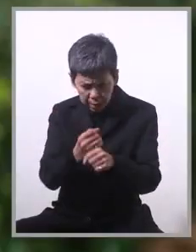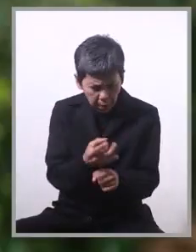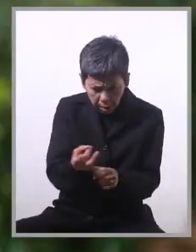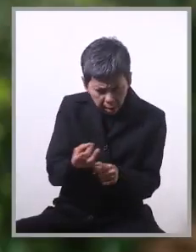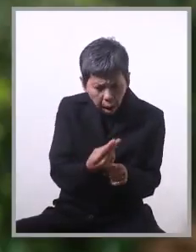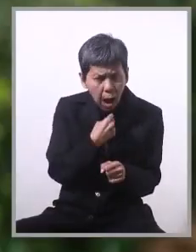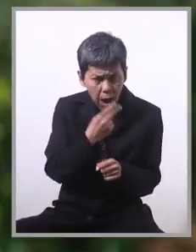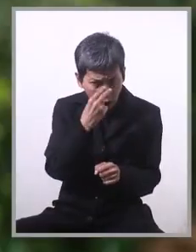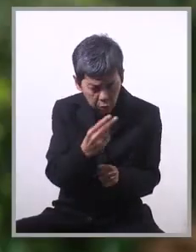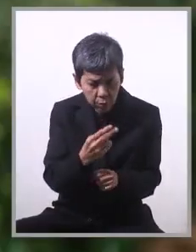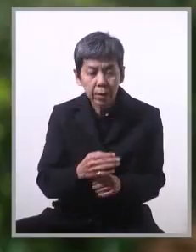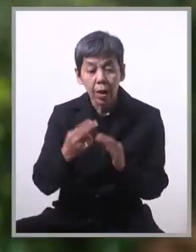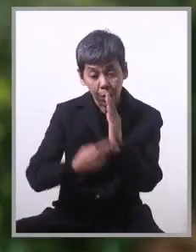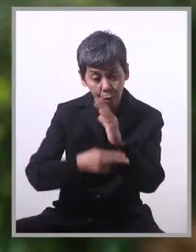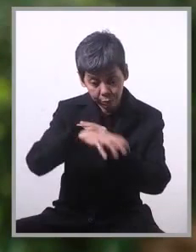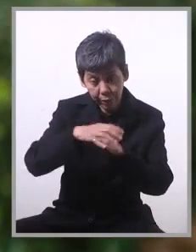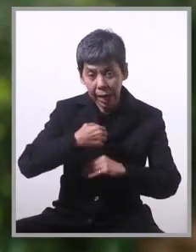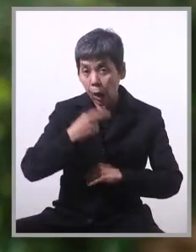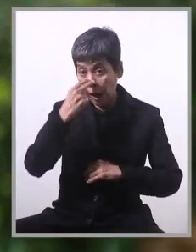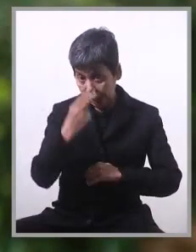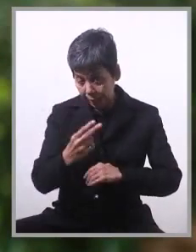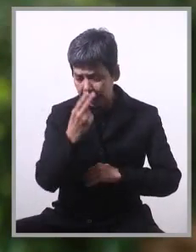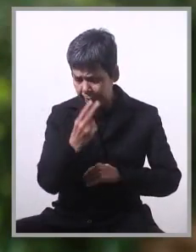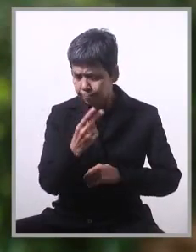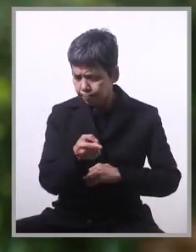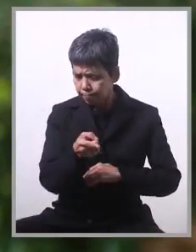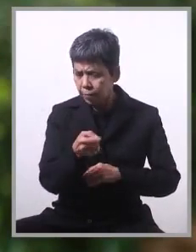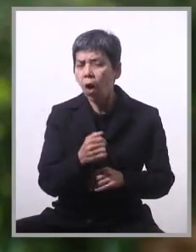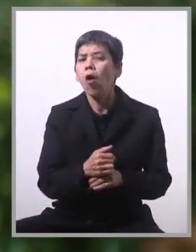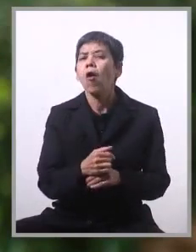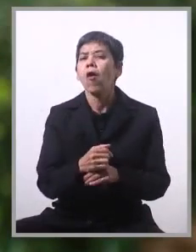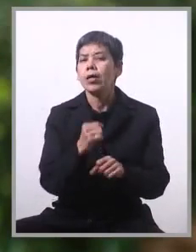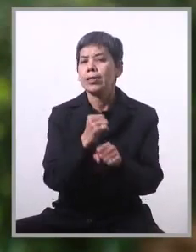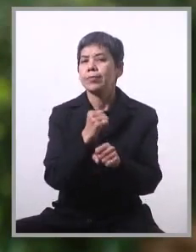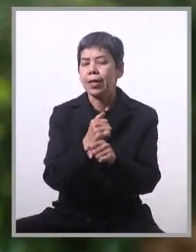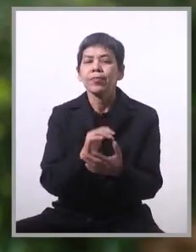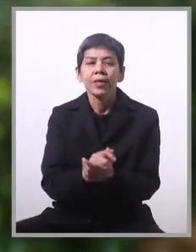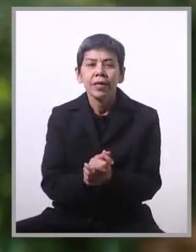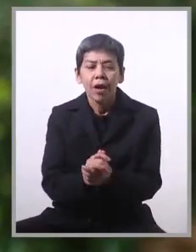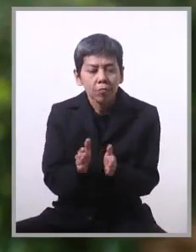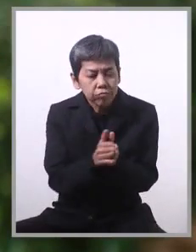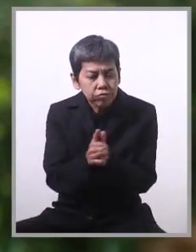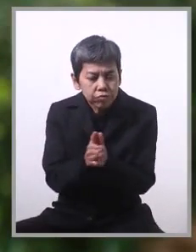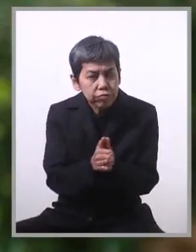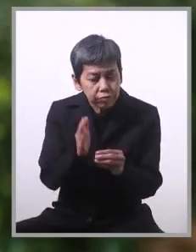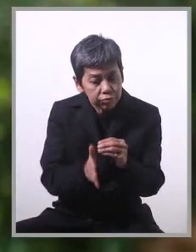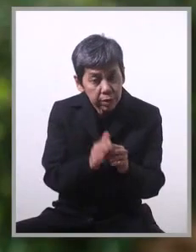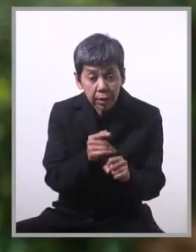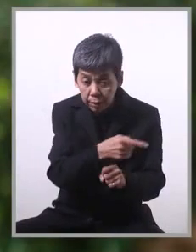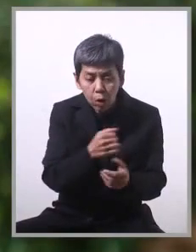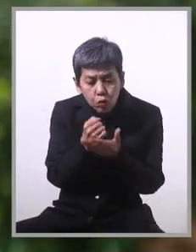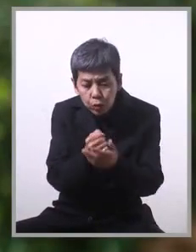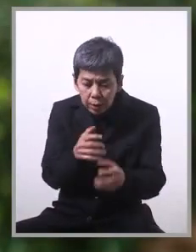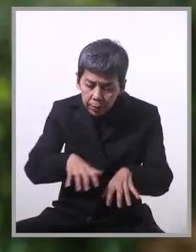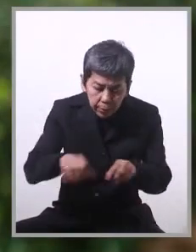การทำงานในด้านใดในส่วนของรีสอร์ทสิ่งที่เราเห็นเล็งเห็นได้ก็เลยคือตรงอยู่ในส่วนของครัวให้น้องเข้าม